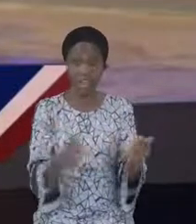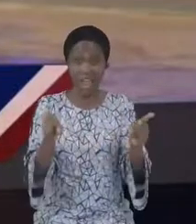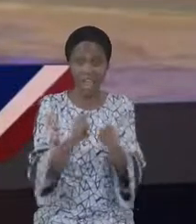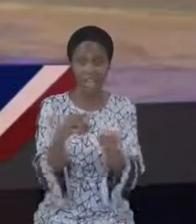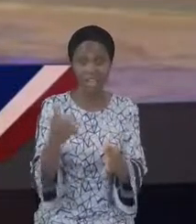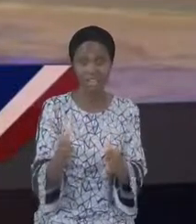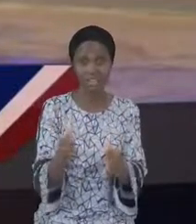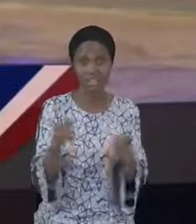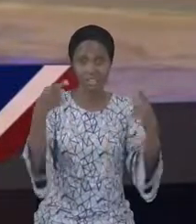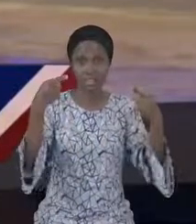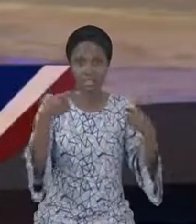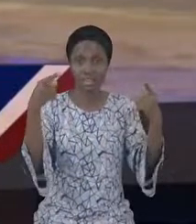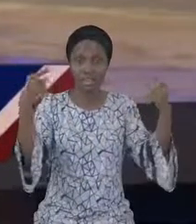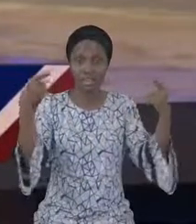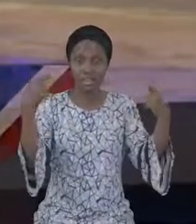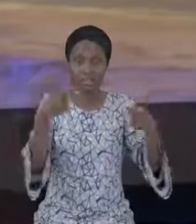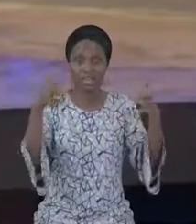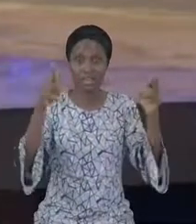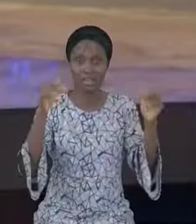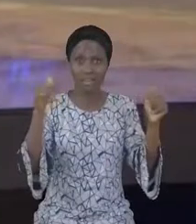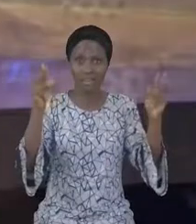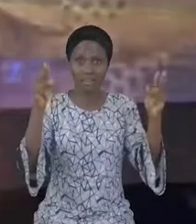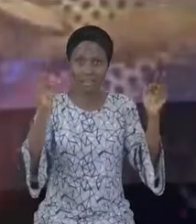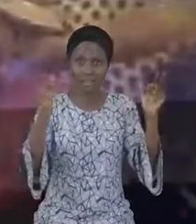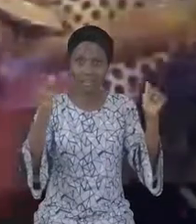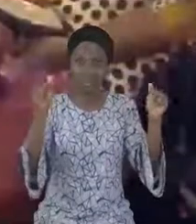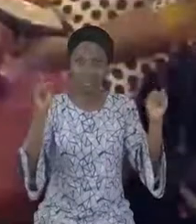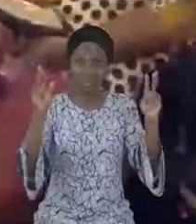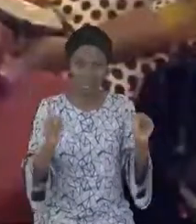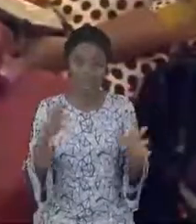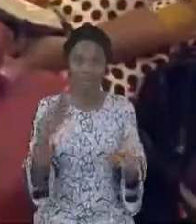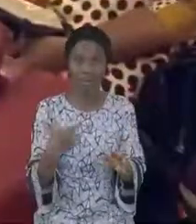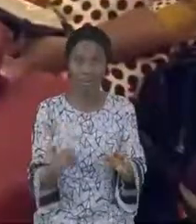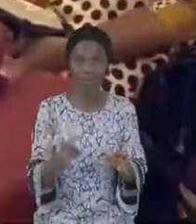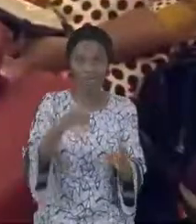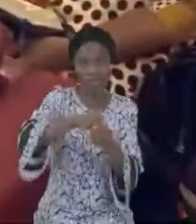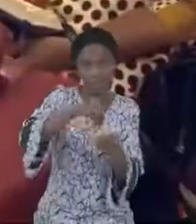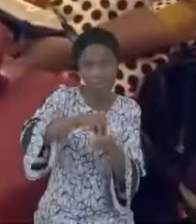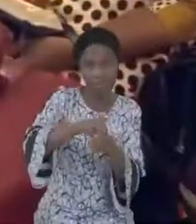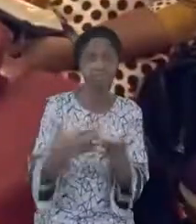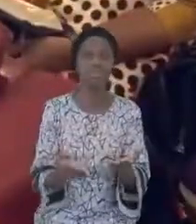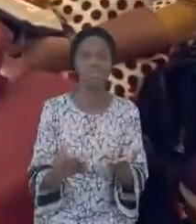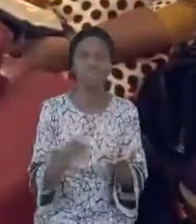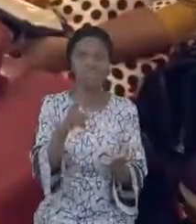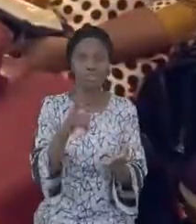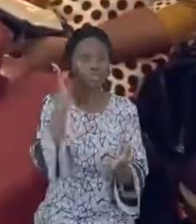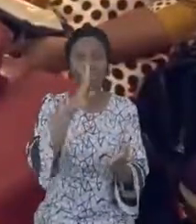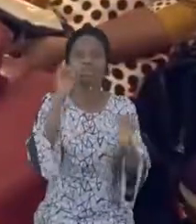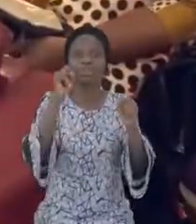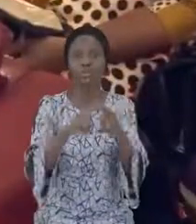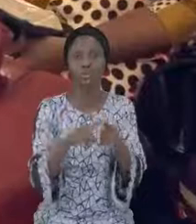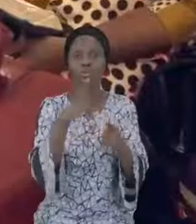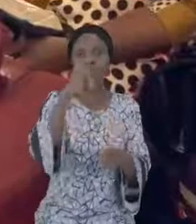un grain de sénévé, vous diriez à cette montagne, transporte-toi